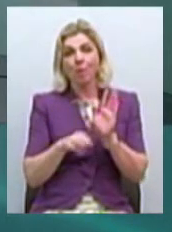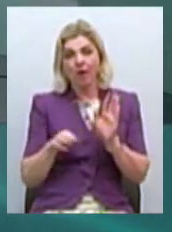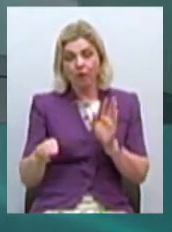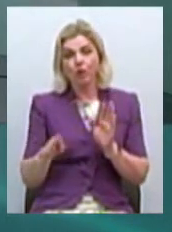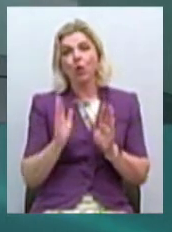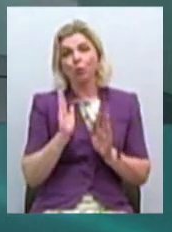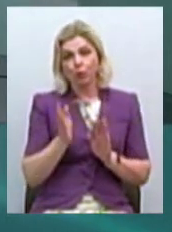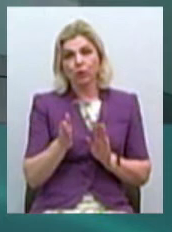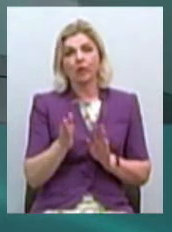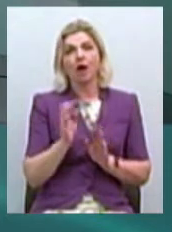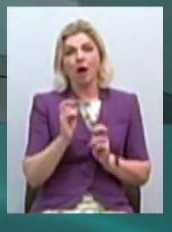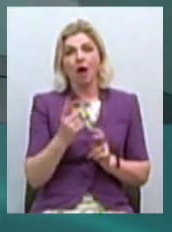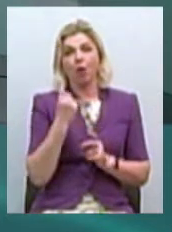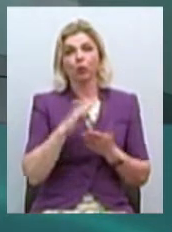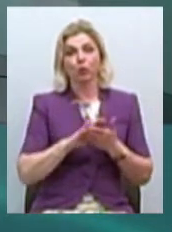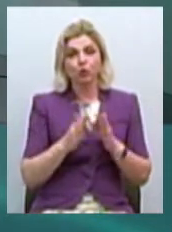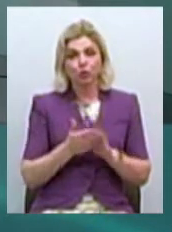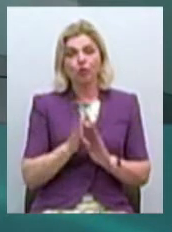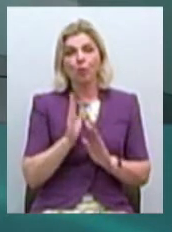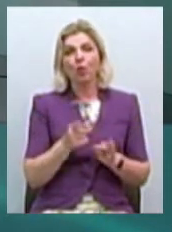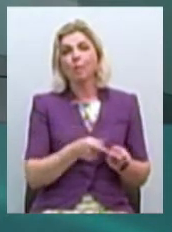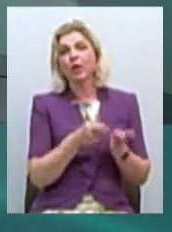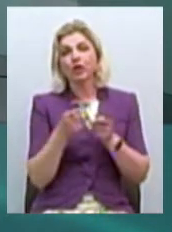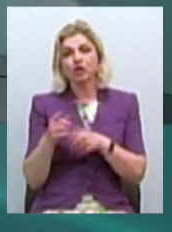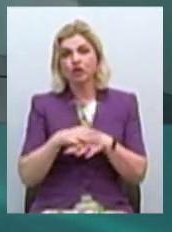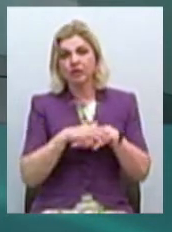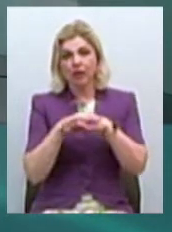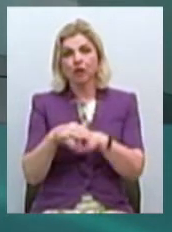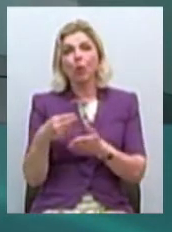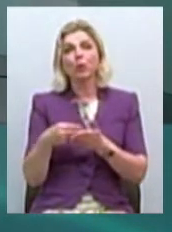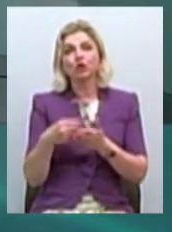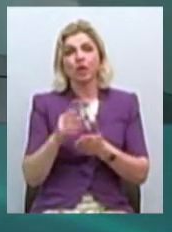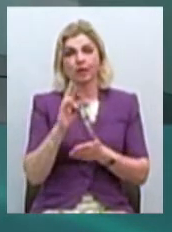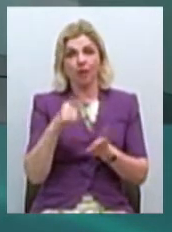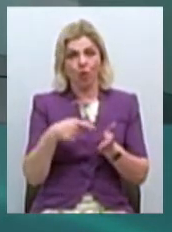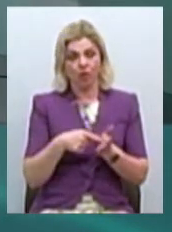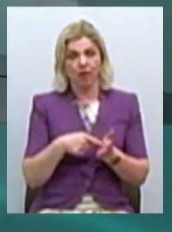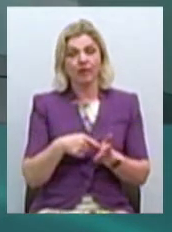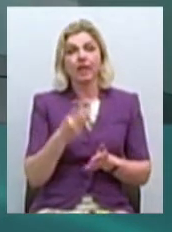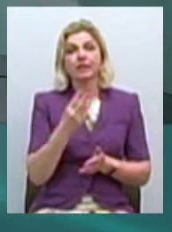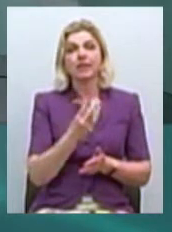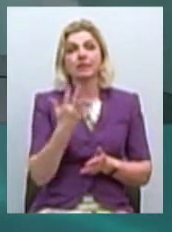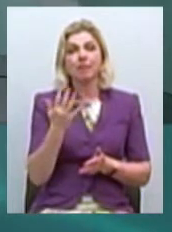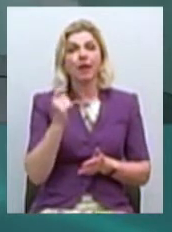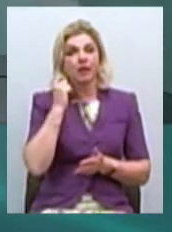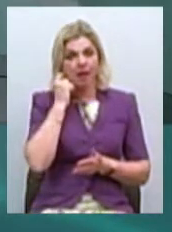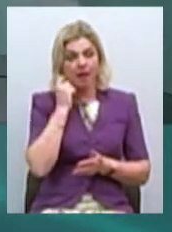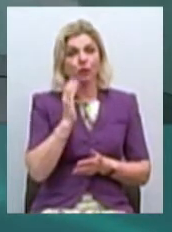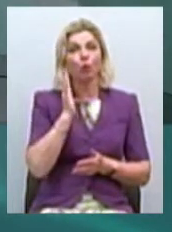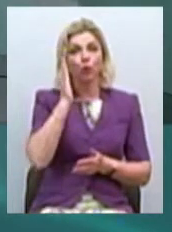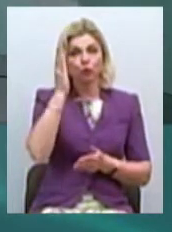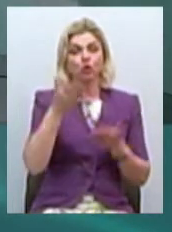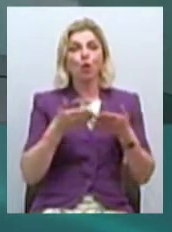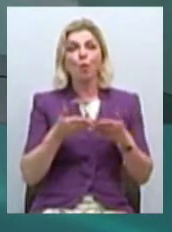будет, ну, как одно из условий, будет перечислено в бюджет города Николаева. То есть 35 лет в будущем